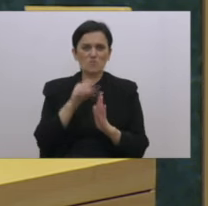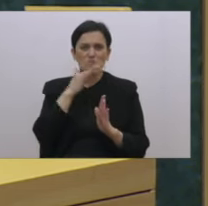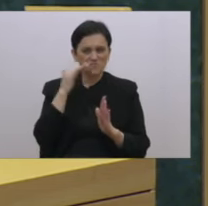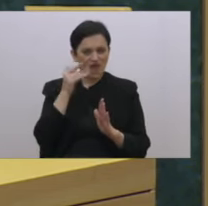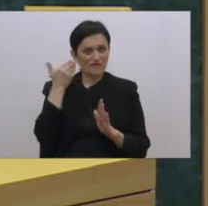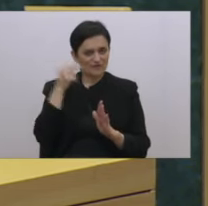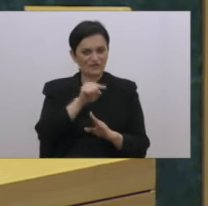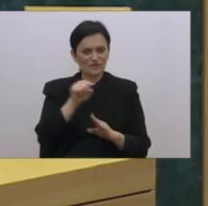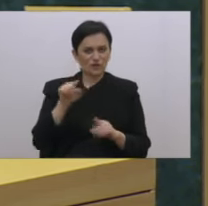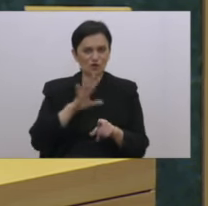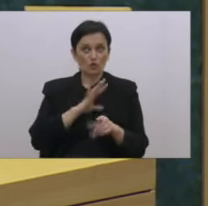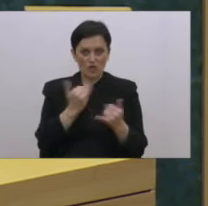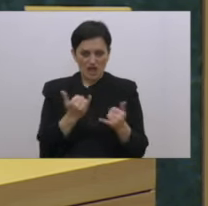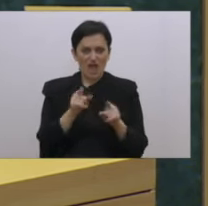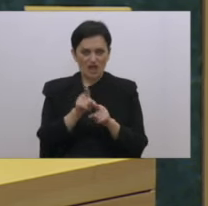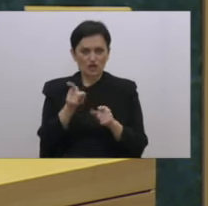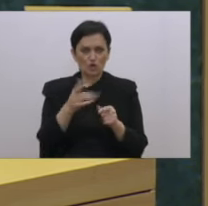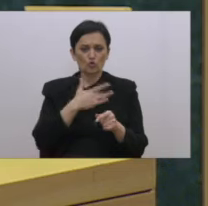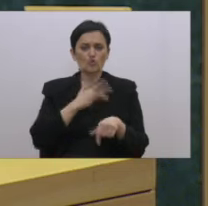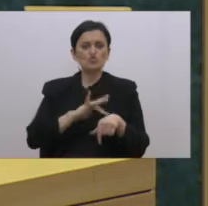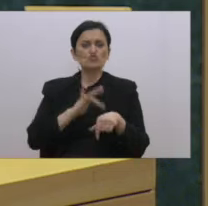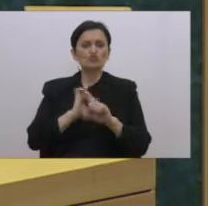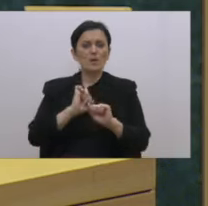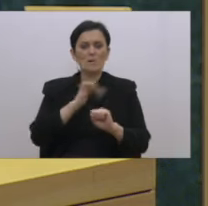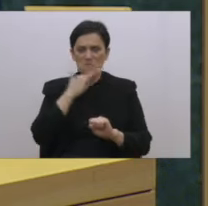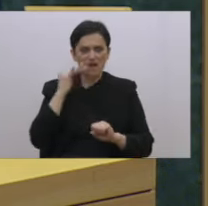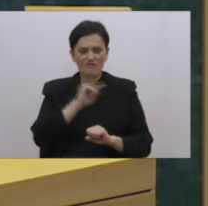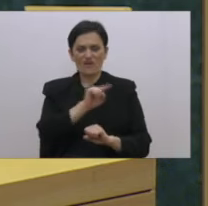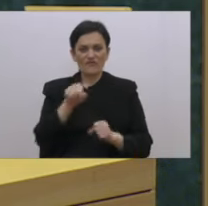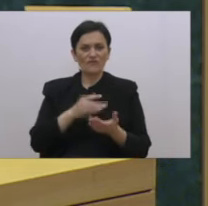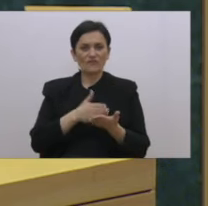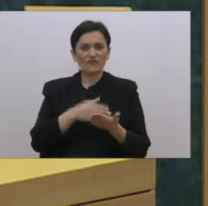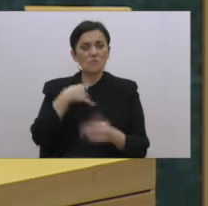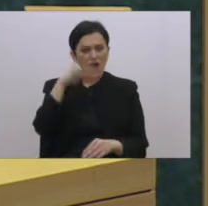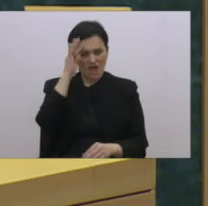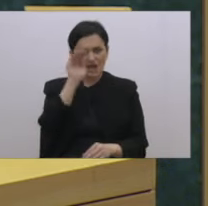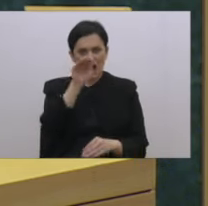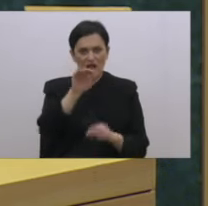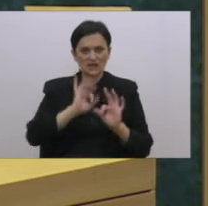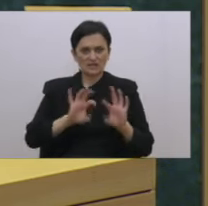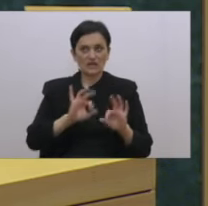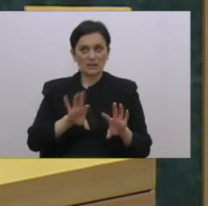მაშინ, და ახლაც მას ბევრი ყავს გულშემატკივარი, მე დაგახსენებთ.